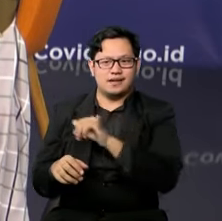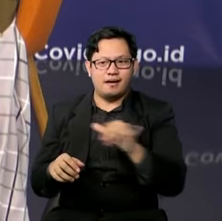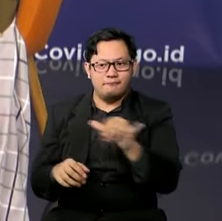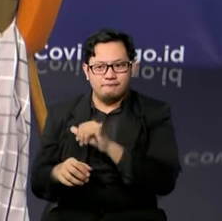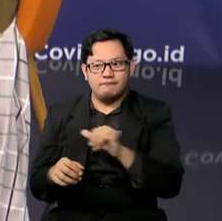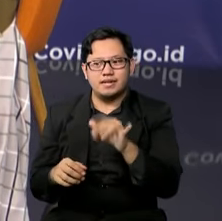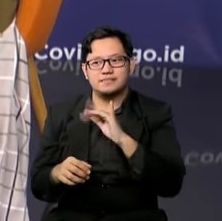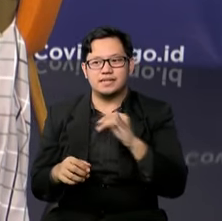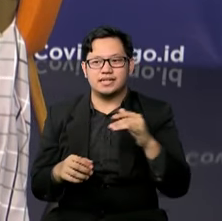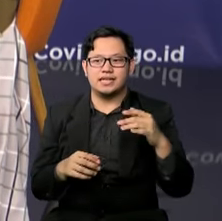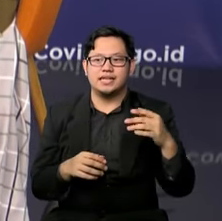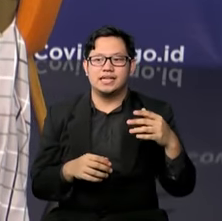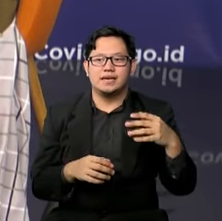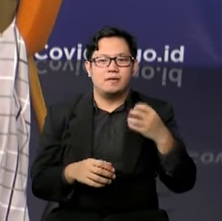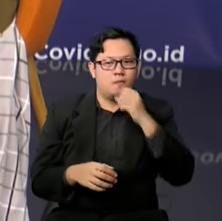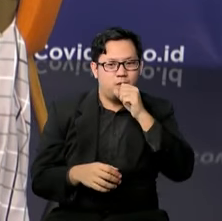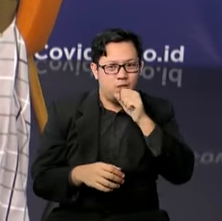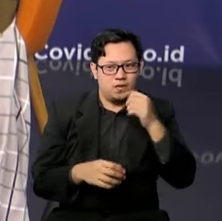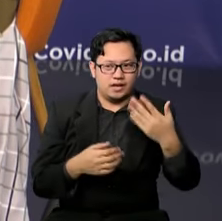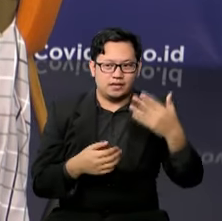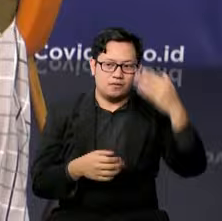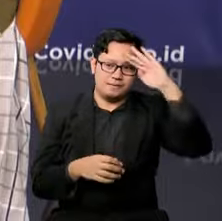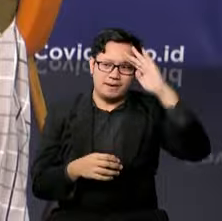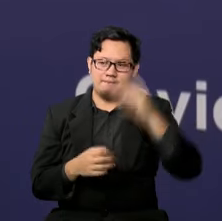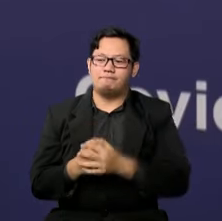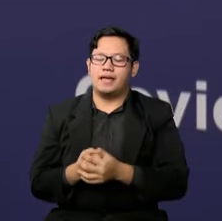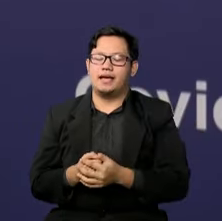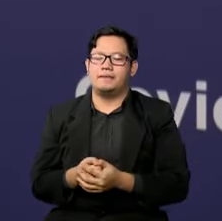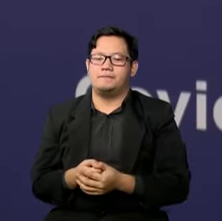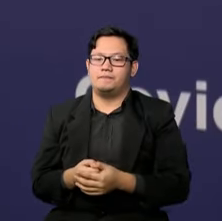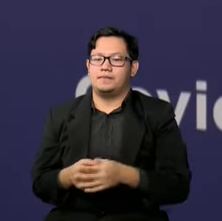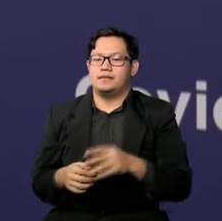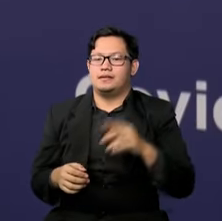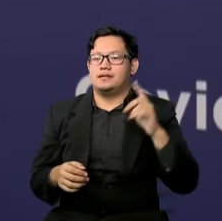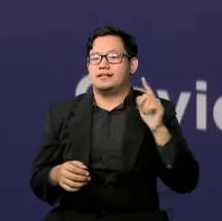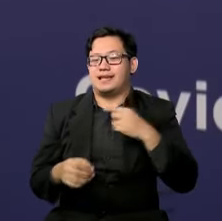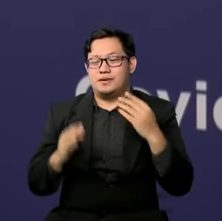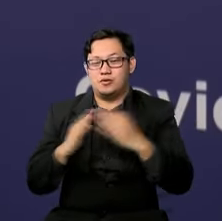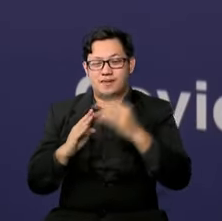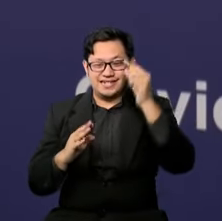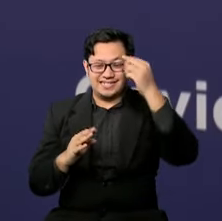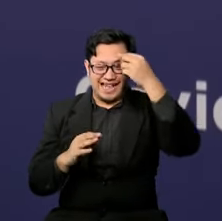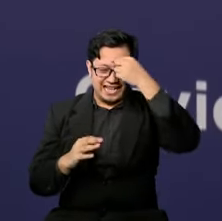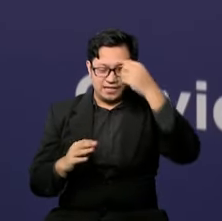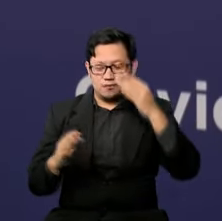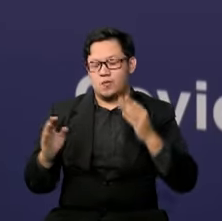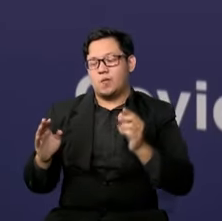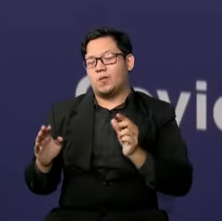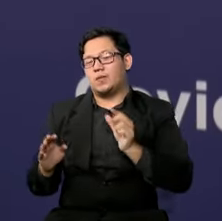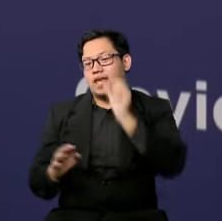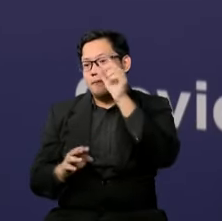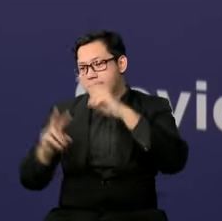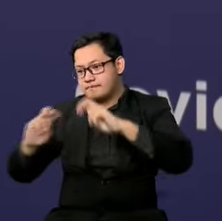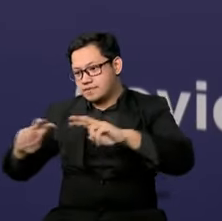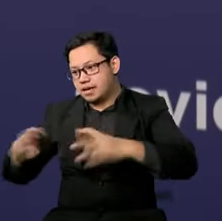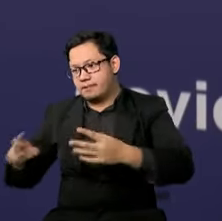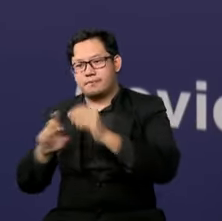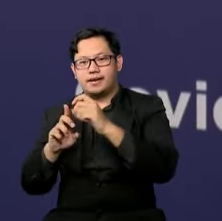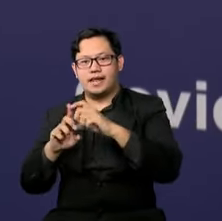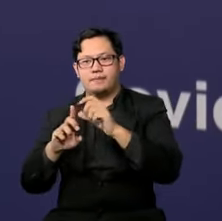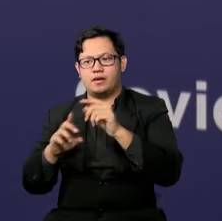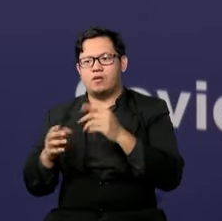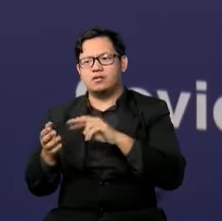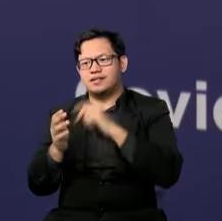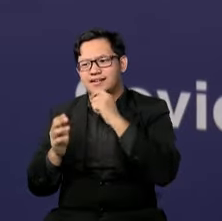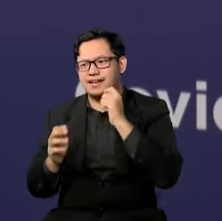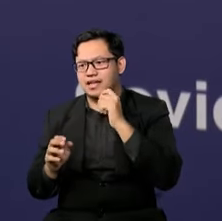sampai dengan sekarang juga yang kita utamakan prioritaskan untuk periksa periksa adalah bdbdb badan ternyata ketika PDP diperiksa yang positif jumlah